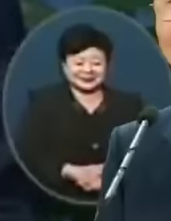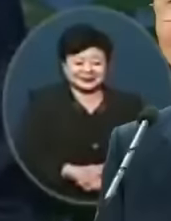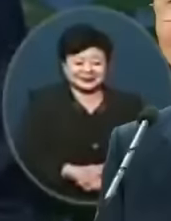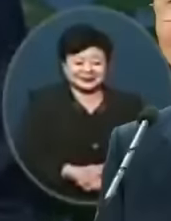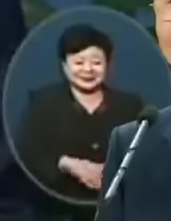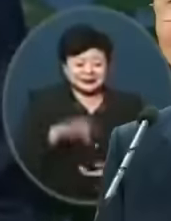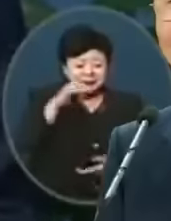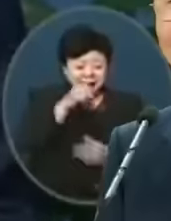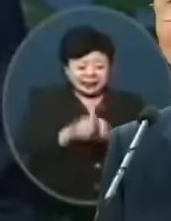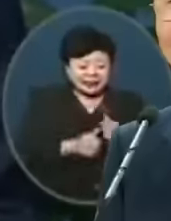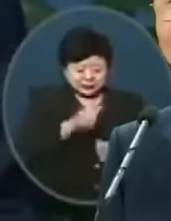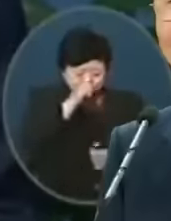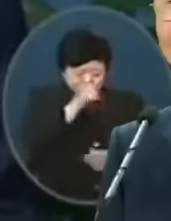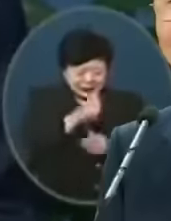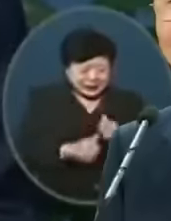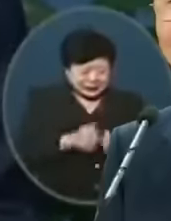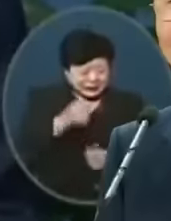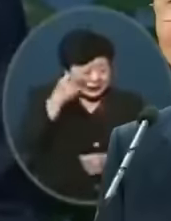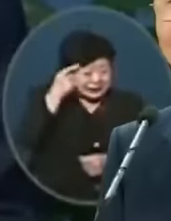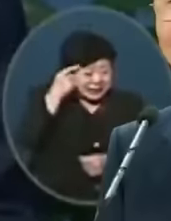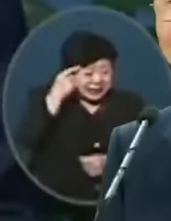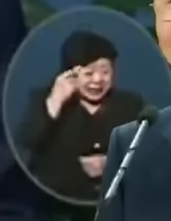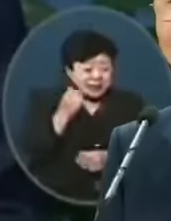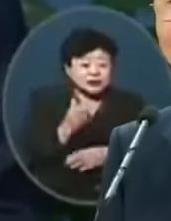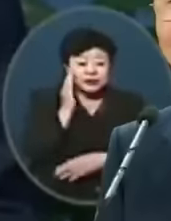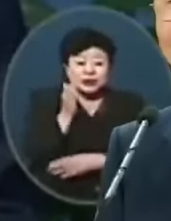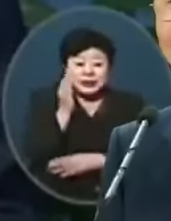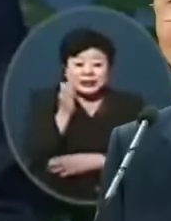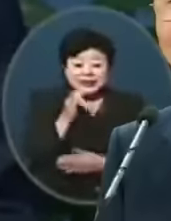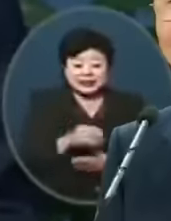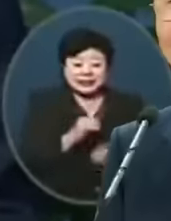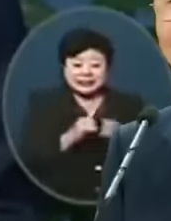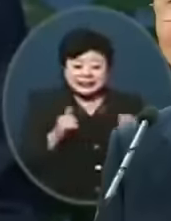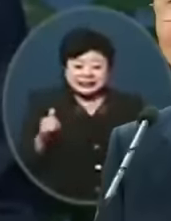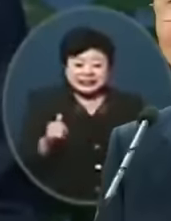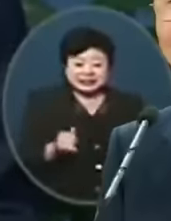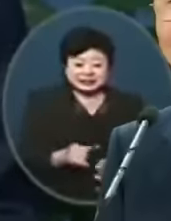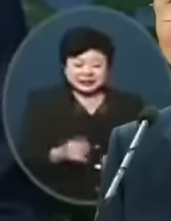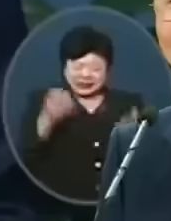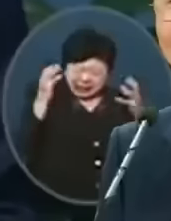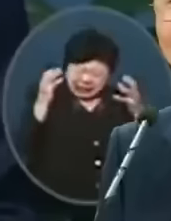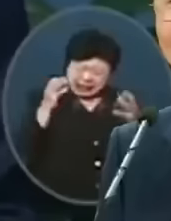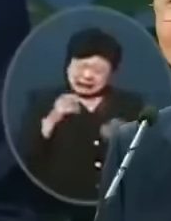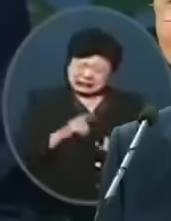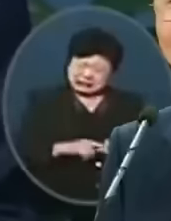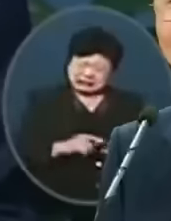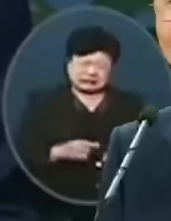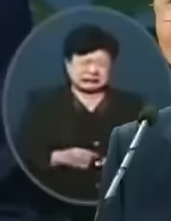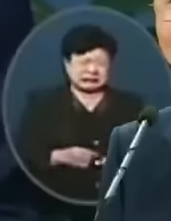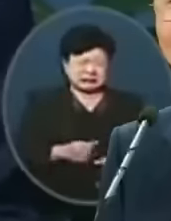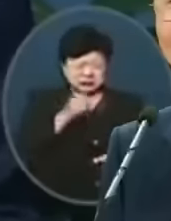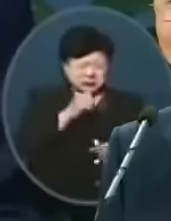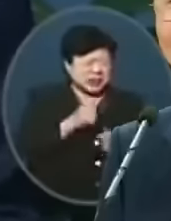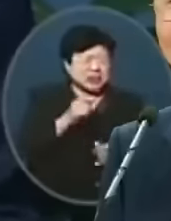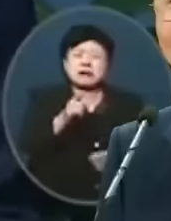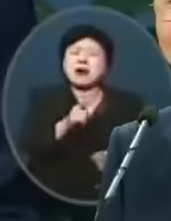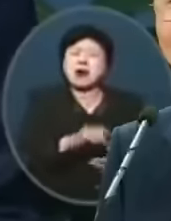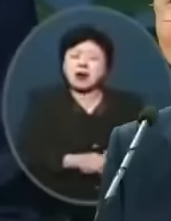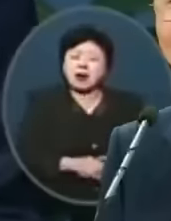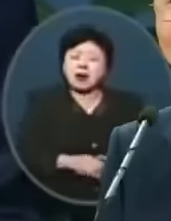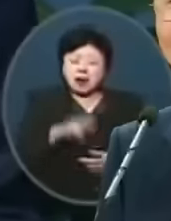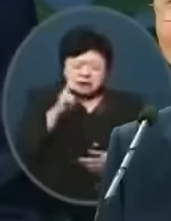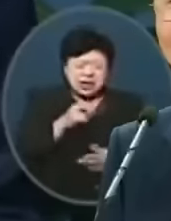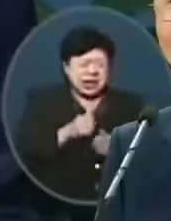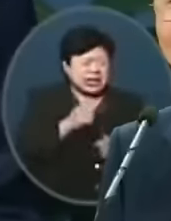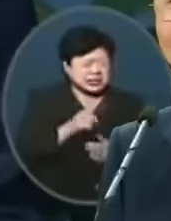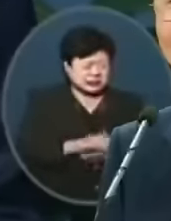제일 처음에 하나님은 좋은 하나님이라고 제가 설교를 하니까 사람들이 무슨 어린애기냐 좋은 하나님, 미워하는